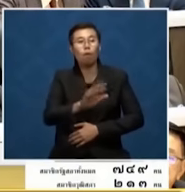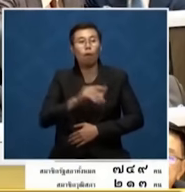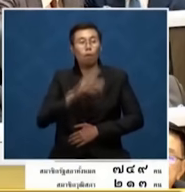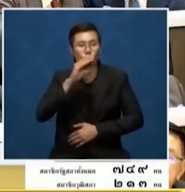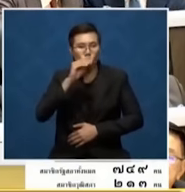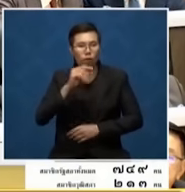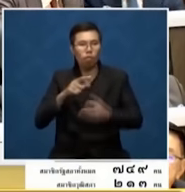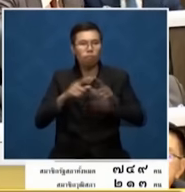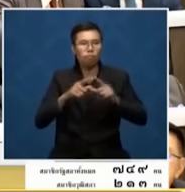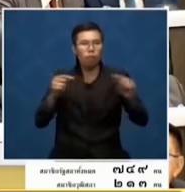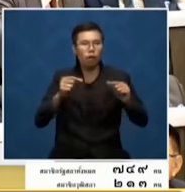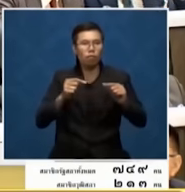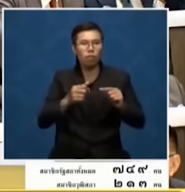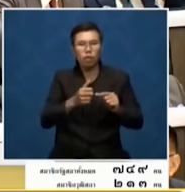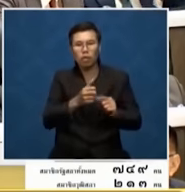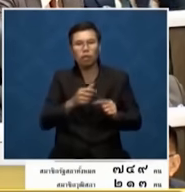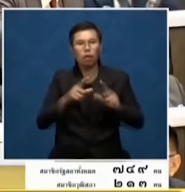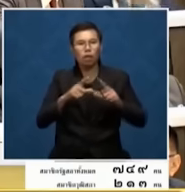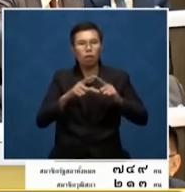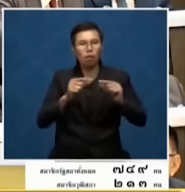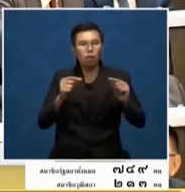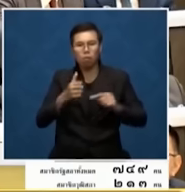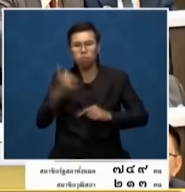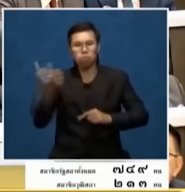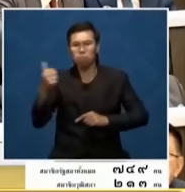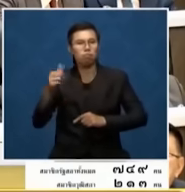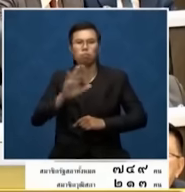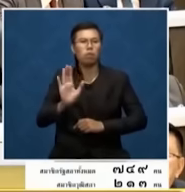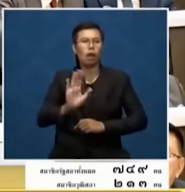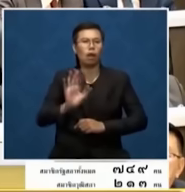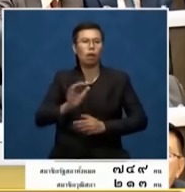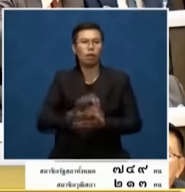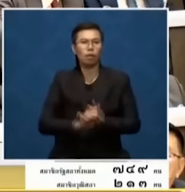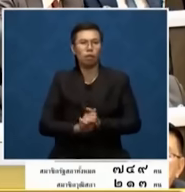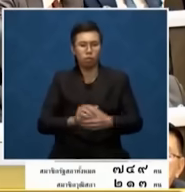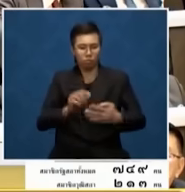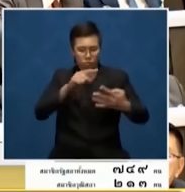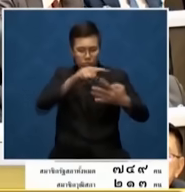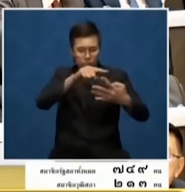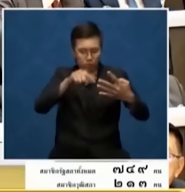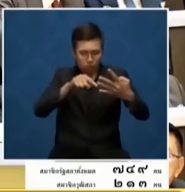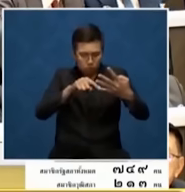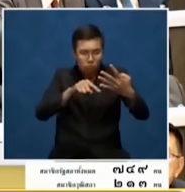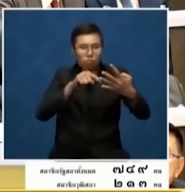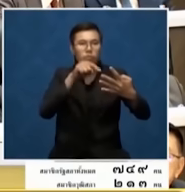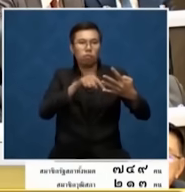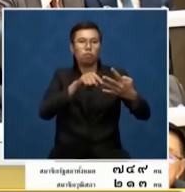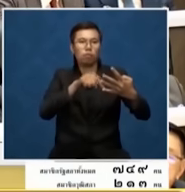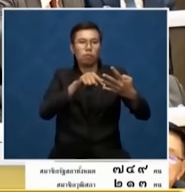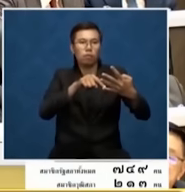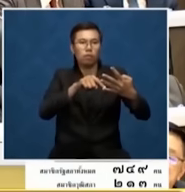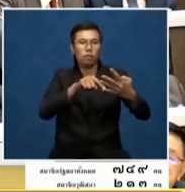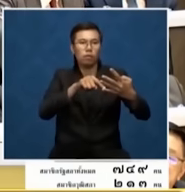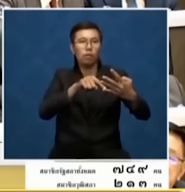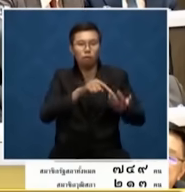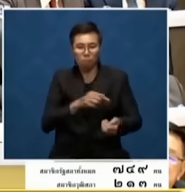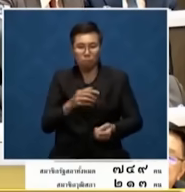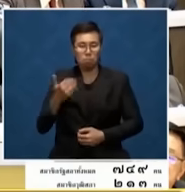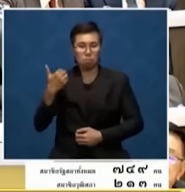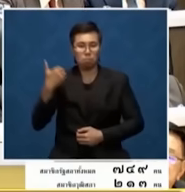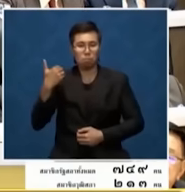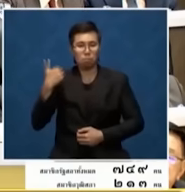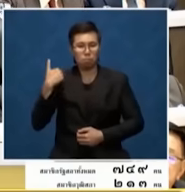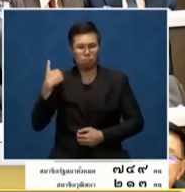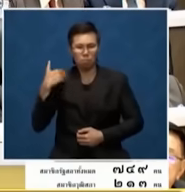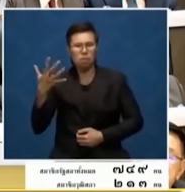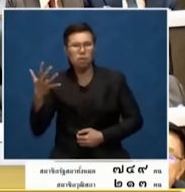เป็นหลัก ครับ ใช่ไหมคุณจุลพันธ์บอกว่าท่านประธานใช้ข้อบังคับที่151ก็แล้วกันมาตีความกันมาตีความ